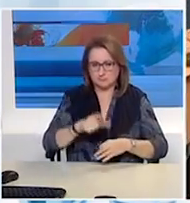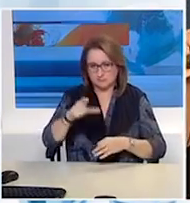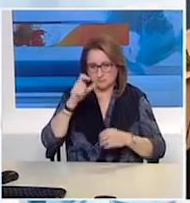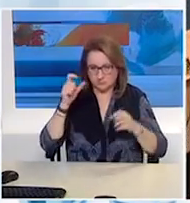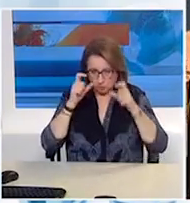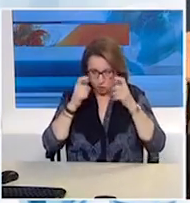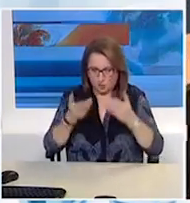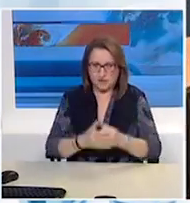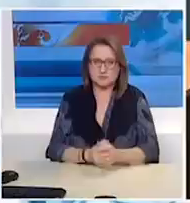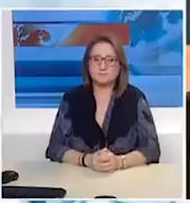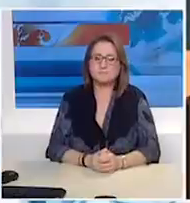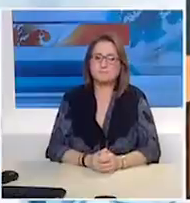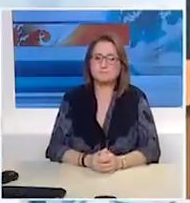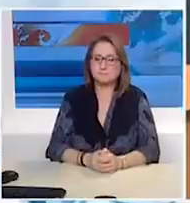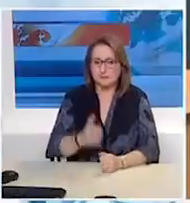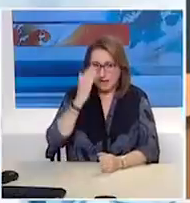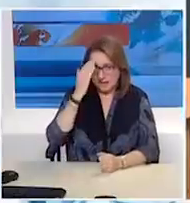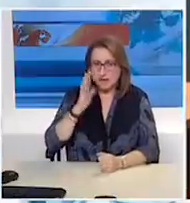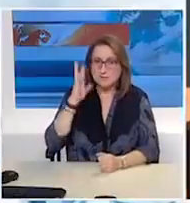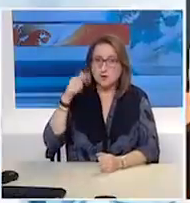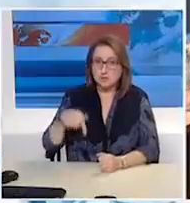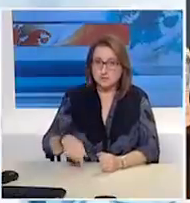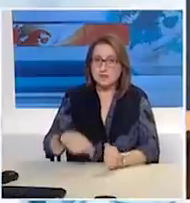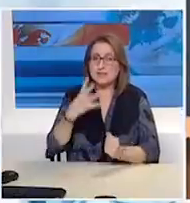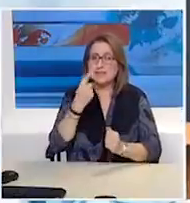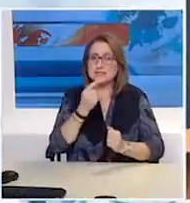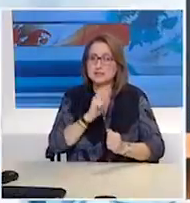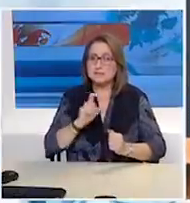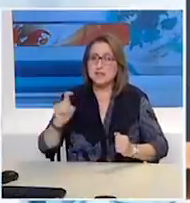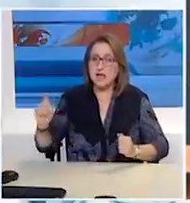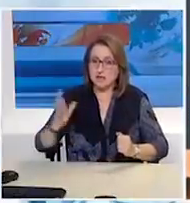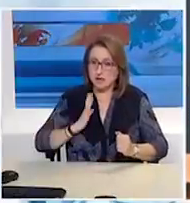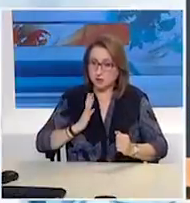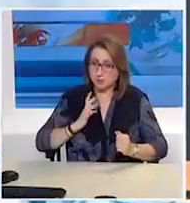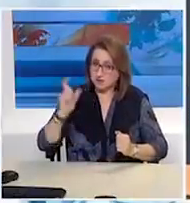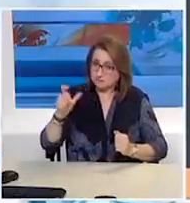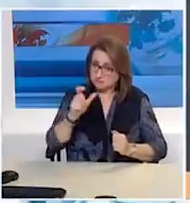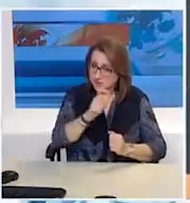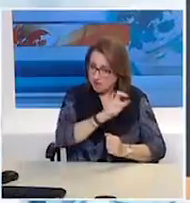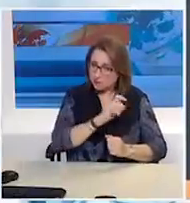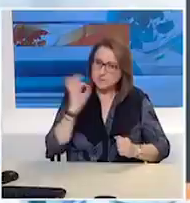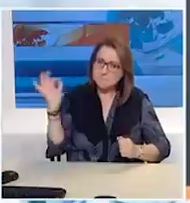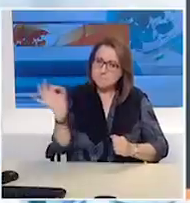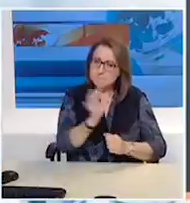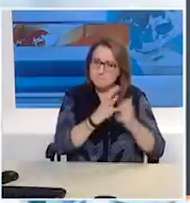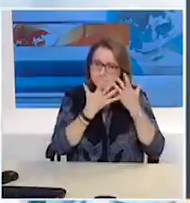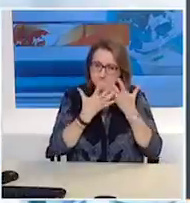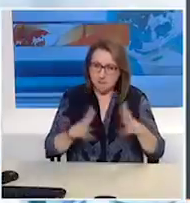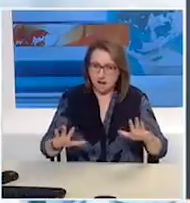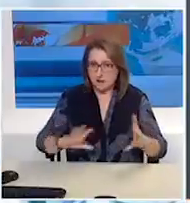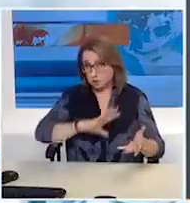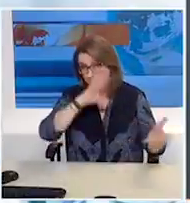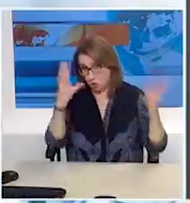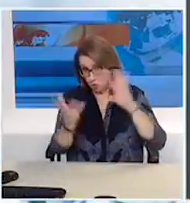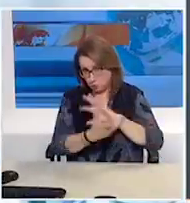Καλησπέρα σας. Έως σήμερα, περισσότερα από 4,5 εκατομμύρια εργαστηριακά επιβεβαιωμένα κρούσματα του νέου κορονοϊού